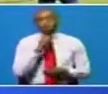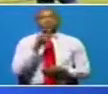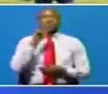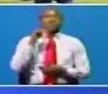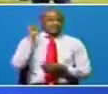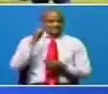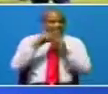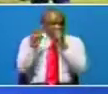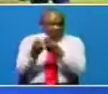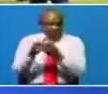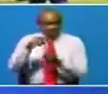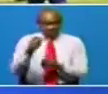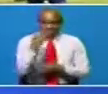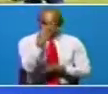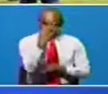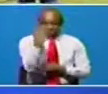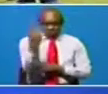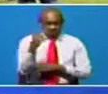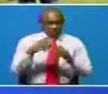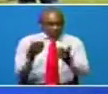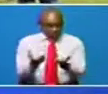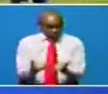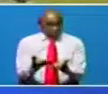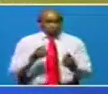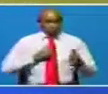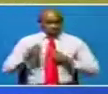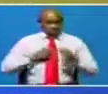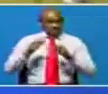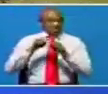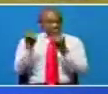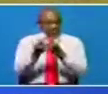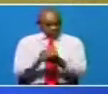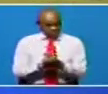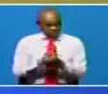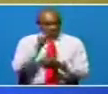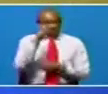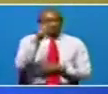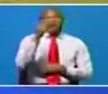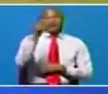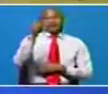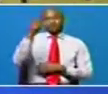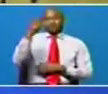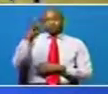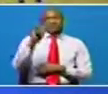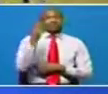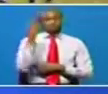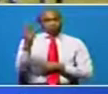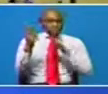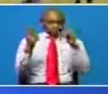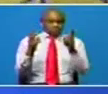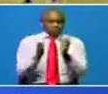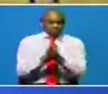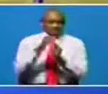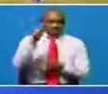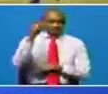Kenya iliibuka na ushindi wa mabao matatu kwa moja dhidi ya Ntare kutoka Uganda, huku St. Anthony ikitoka sare ya mabao mawili kwa mawili dhidi ya St.